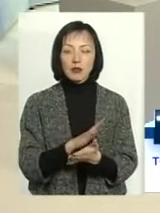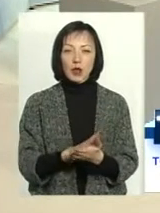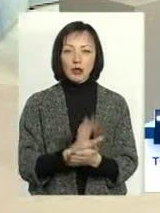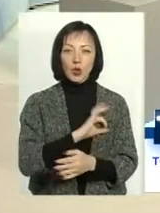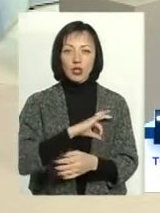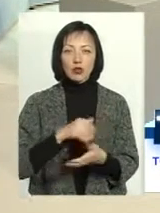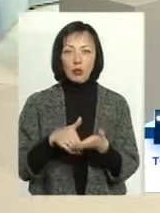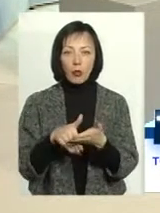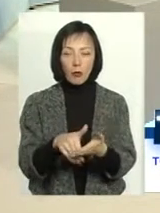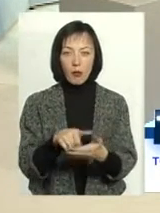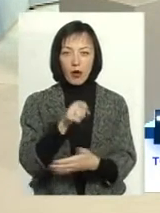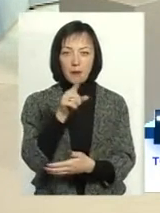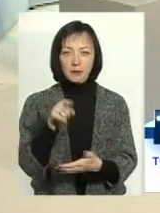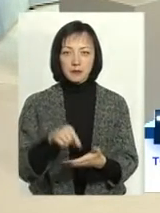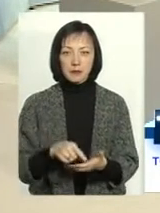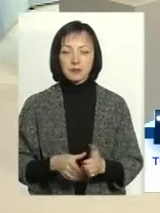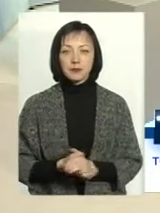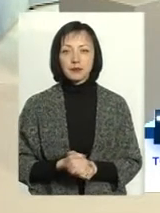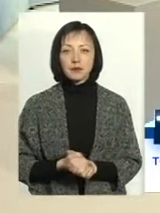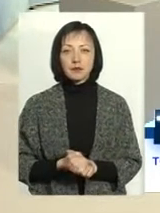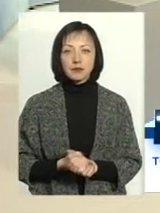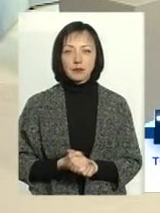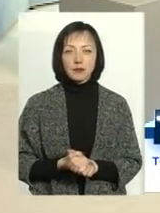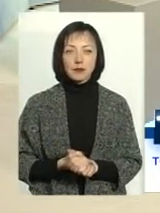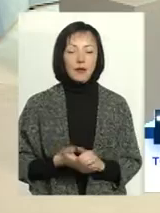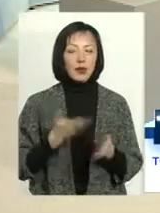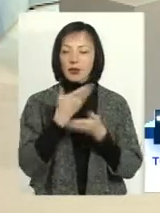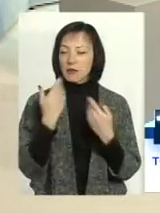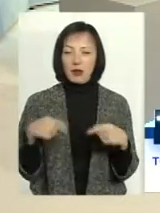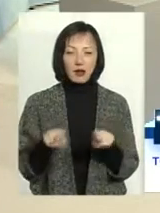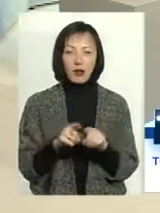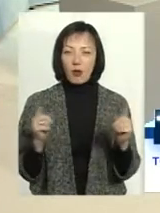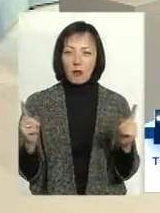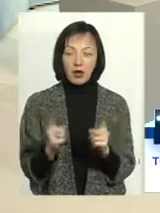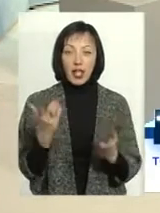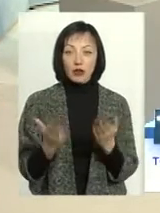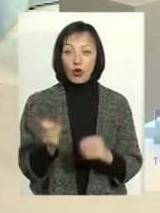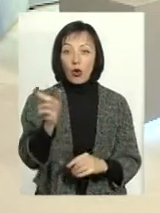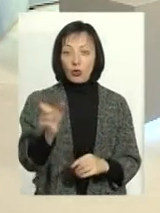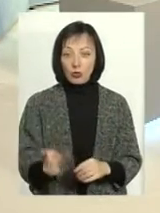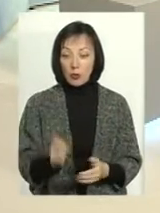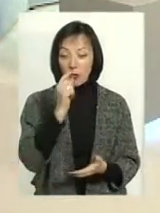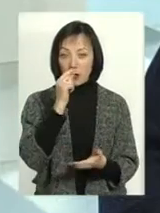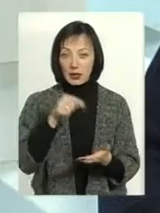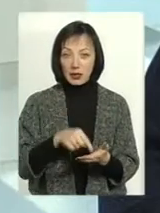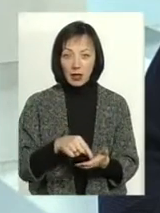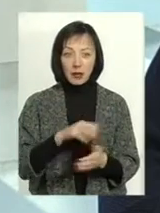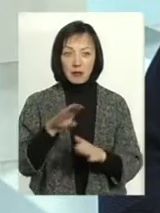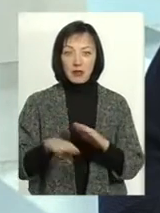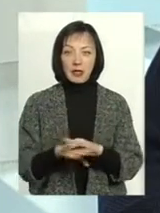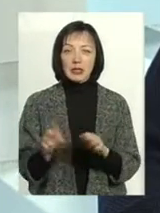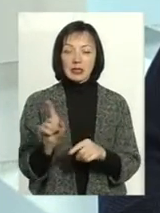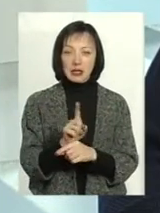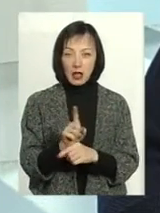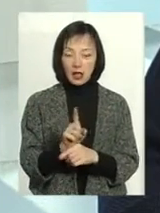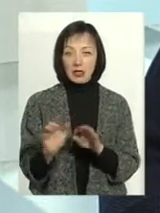правової допомоги? Дякую. Нема таких обмежень. Якщо особа підпадає під стандарти